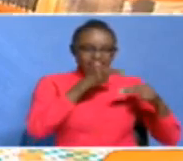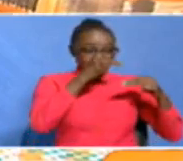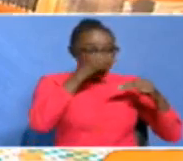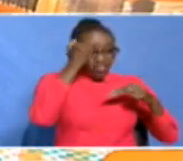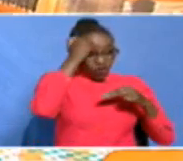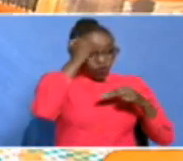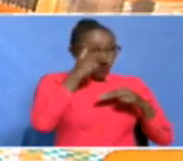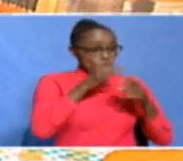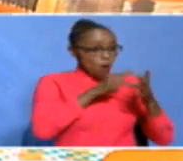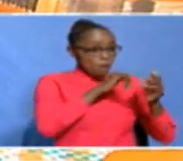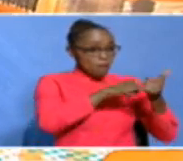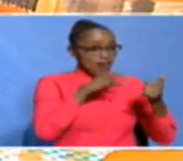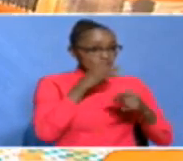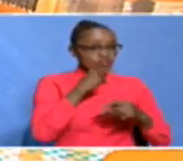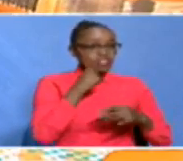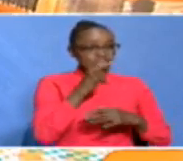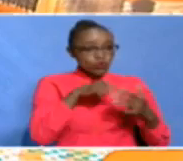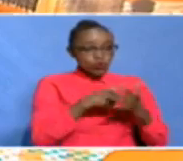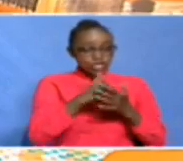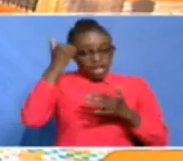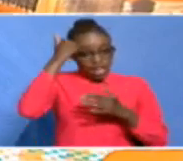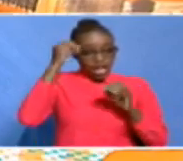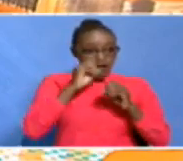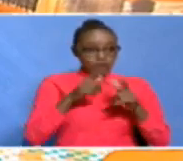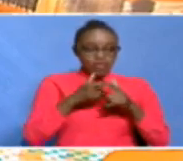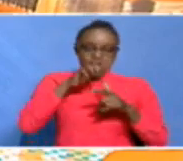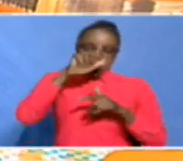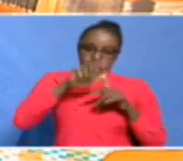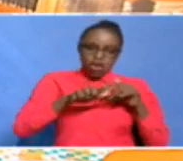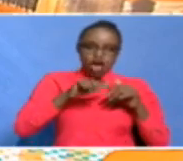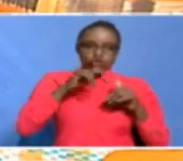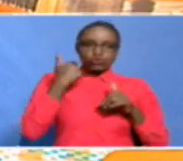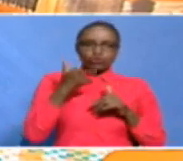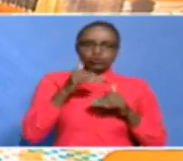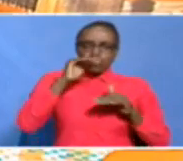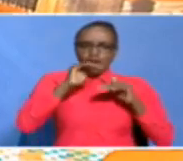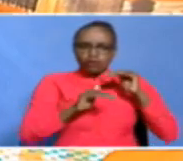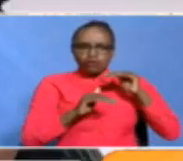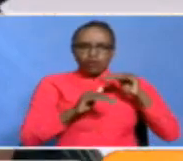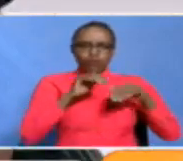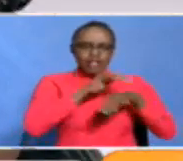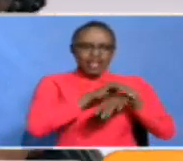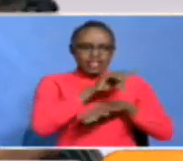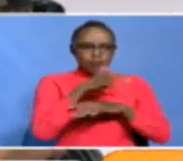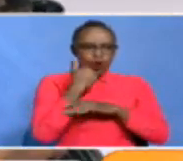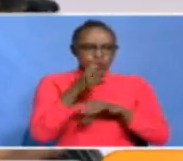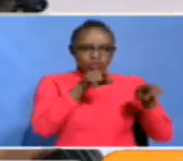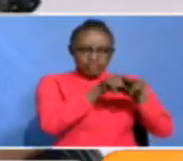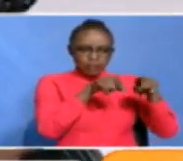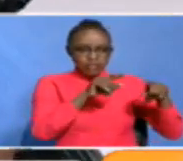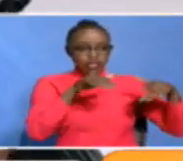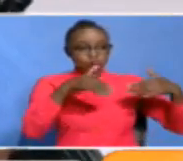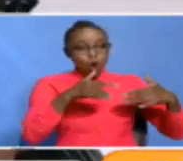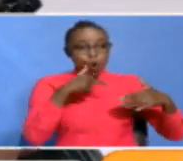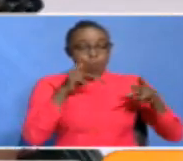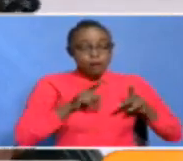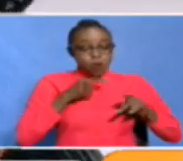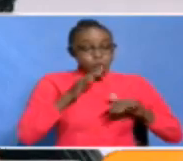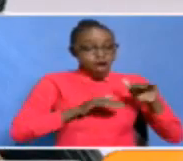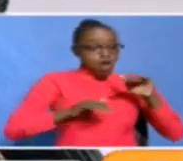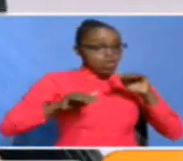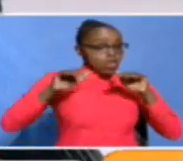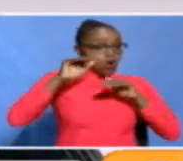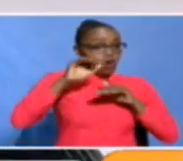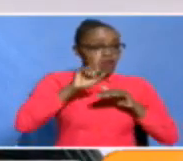nani? Wataolewa. Kama wewe unawaambia wanaume washuke chini kidogo na wale wengine wako juu. Watapata wenzi wao ambao wako kama wao ama ambao wako juu ya